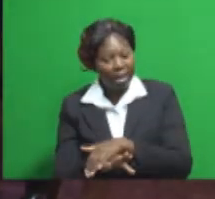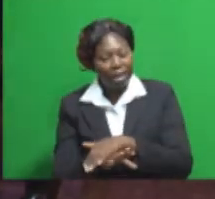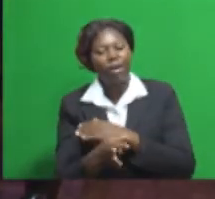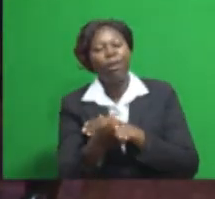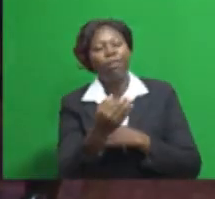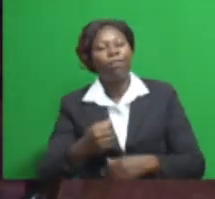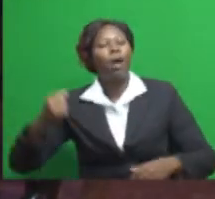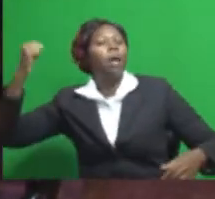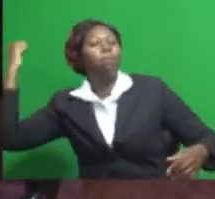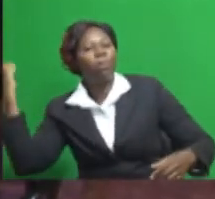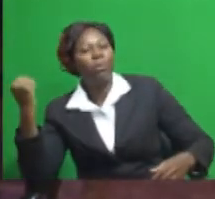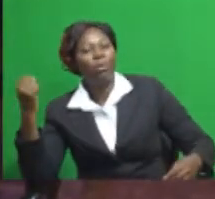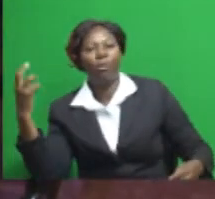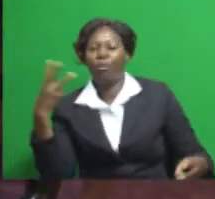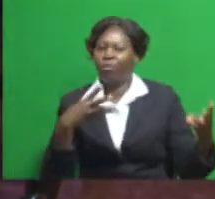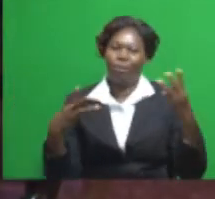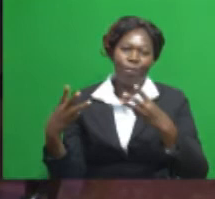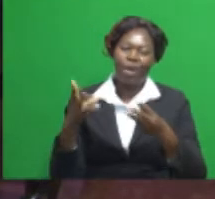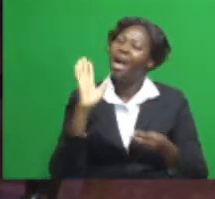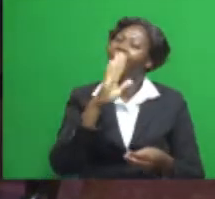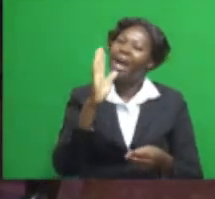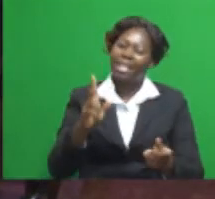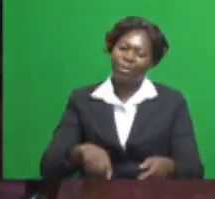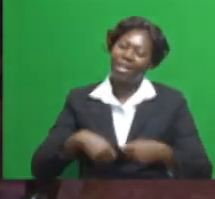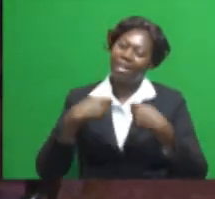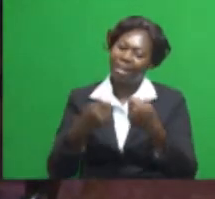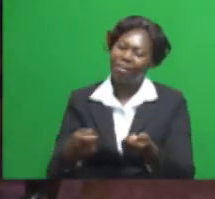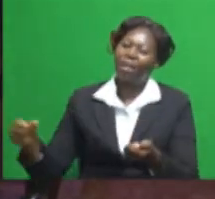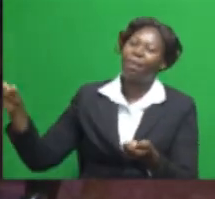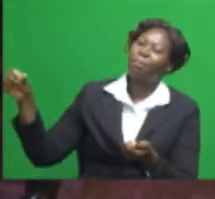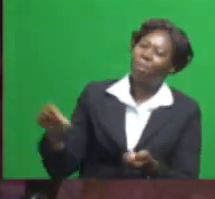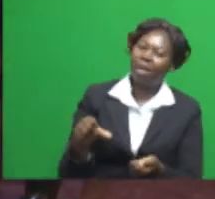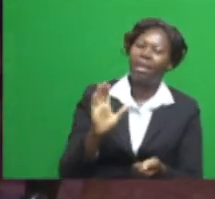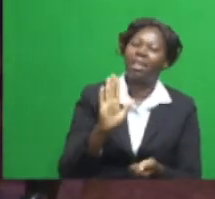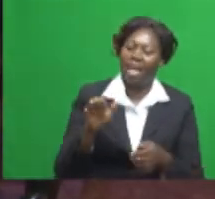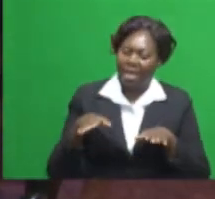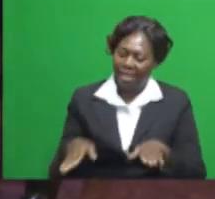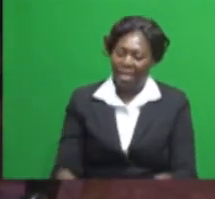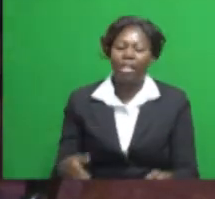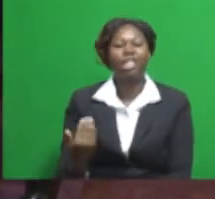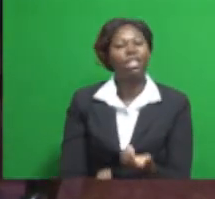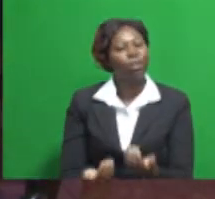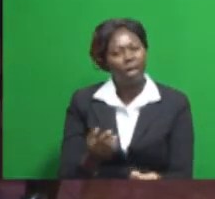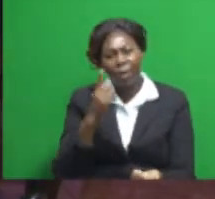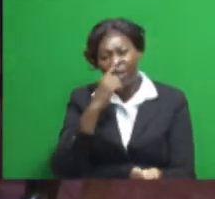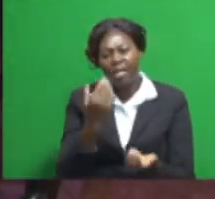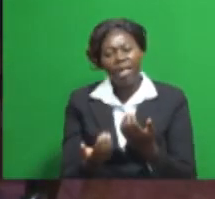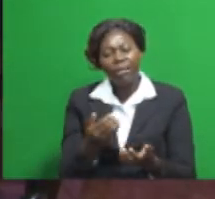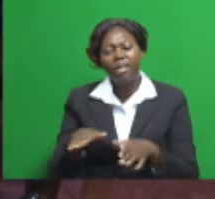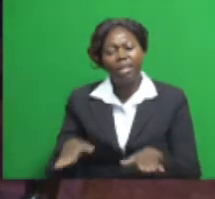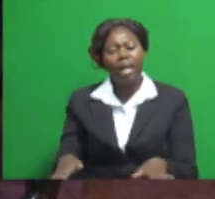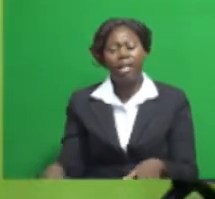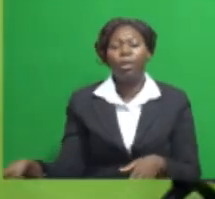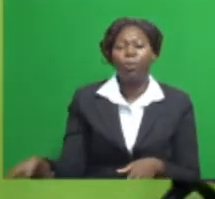futi vakapiwa vana vavo vamutswa kuvakafa ndofunga vakadzi vekushunemi vaya vaiti mwana afa voenda kumunhu waMwari